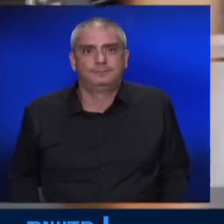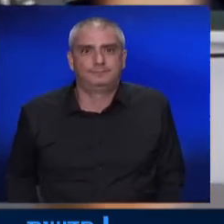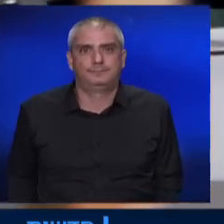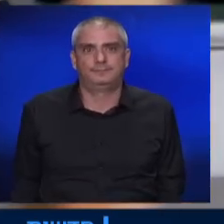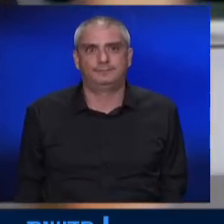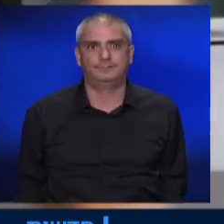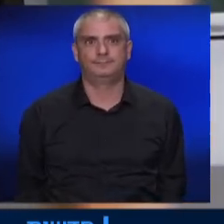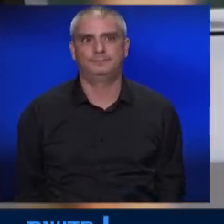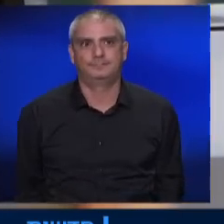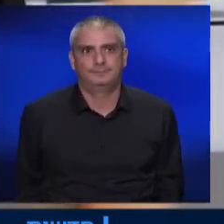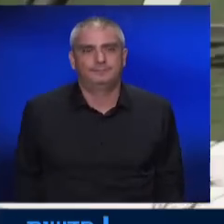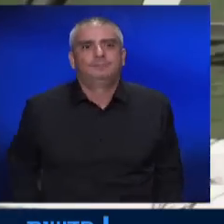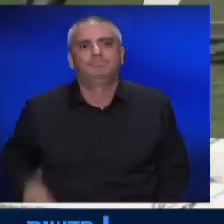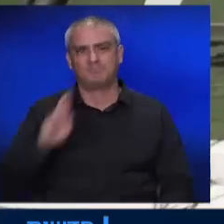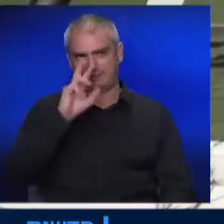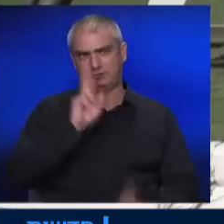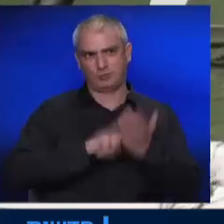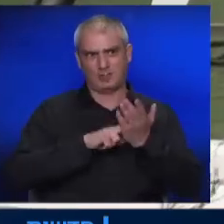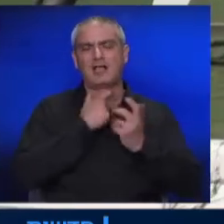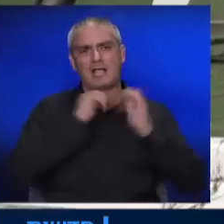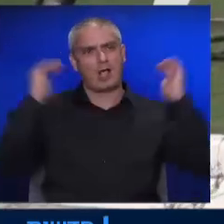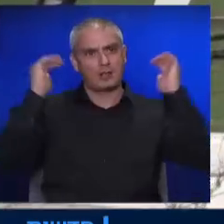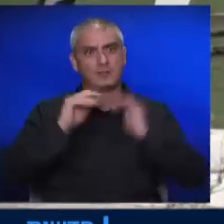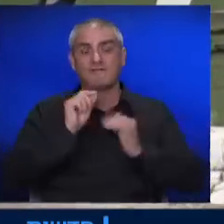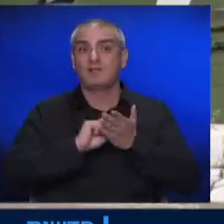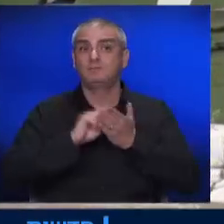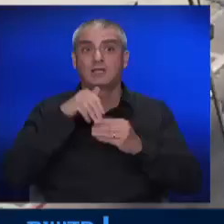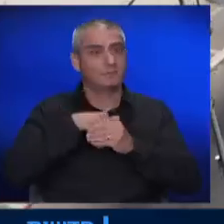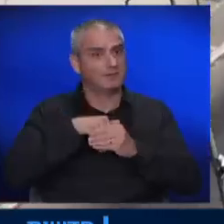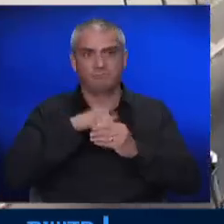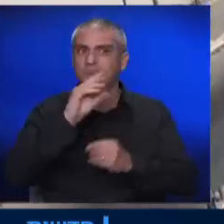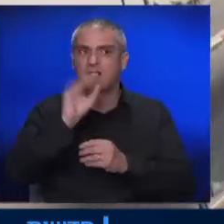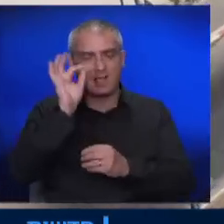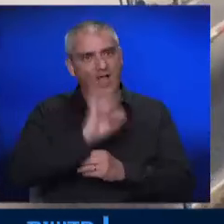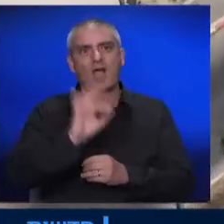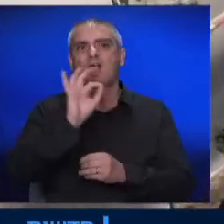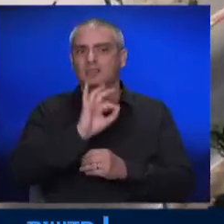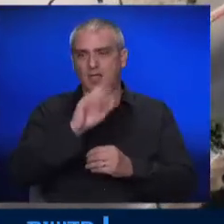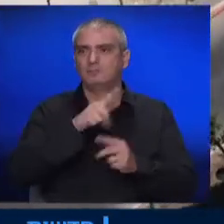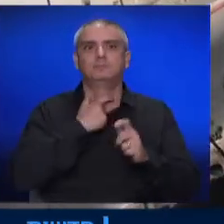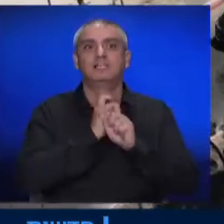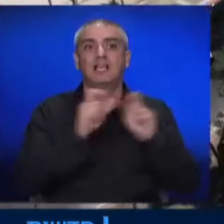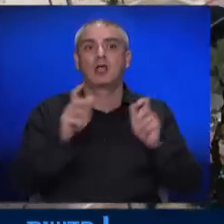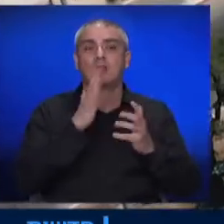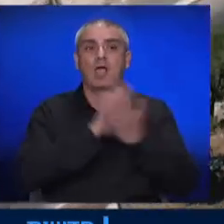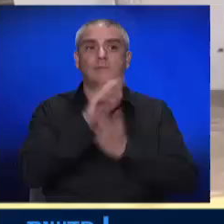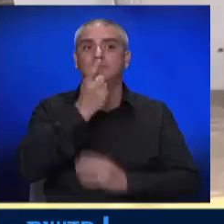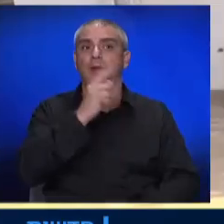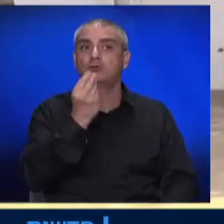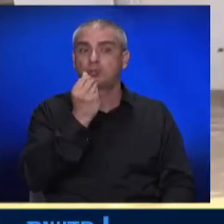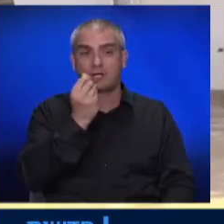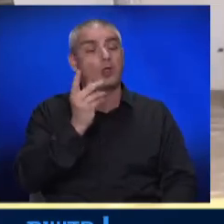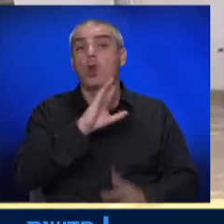רפיק צודק, הגירעון אכן הצטמצם, אבל לפי משרד הפנים, דלית אל כרמל עדיין נמצאת היום בגירעון של 15 מיליון שקלים, לא כולל